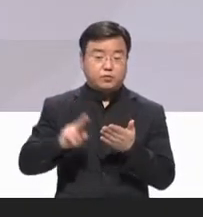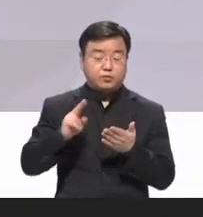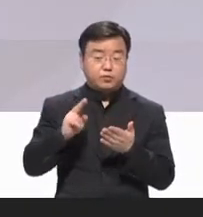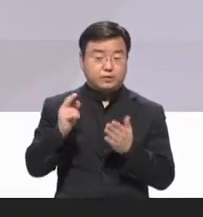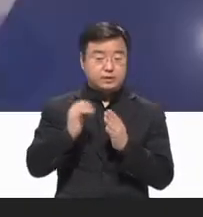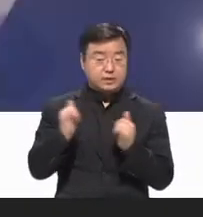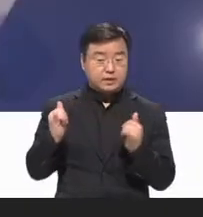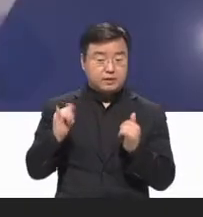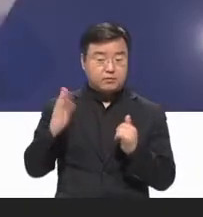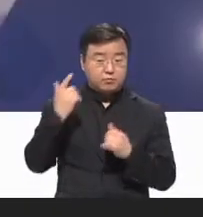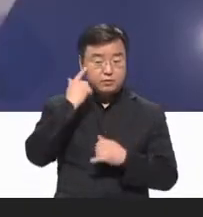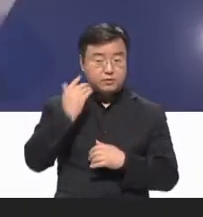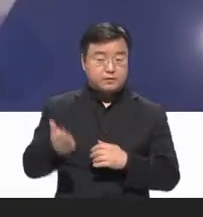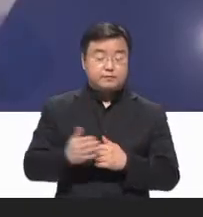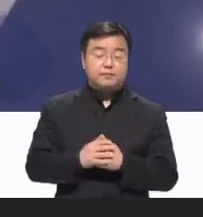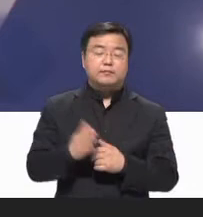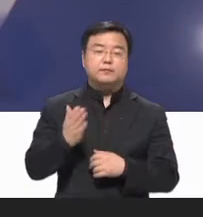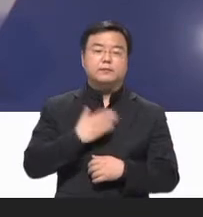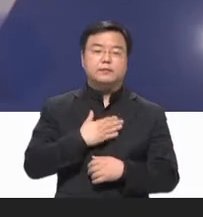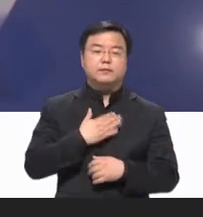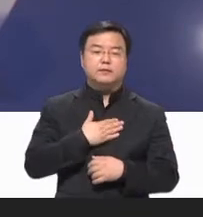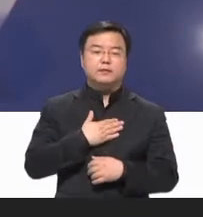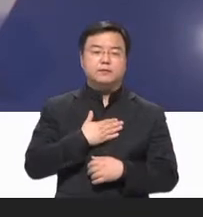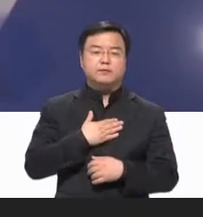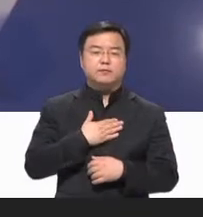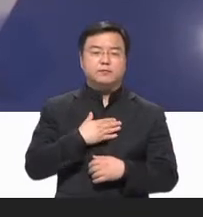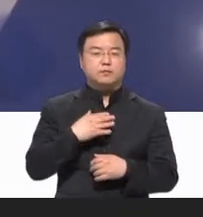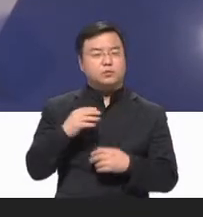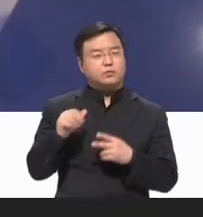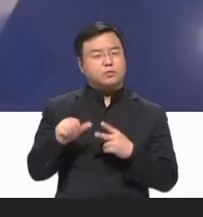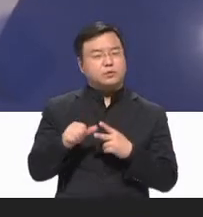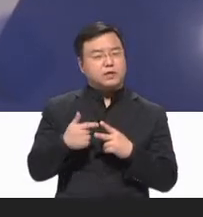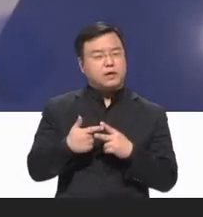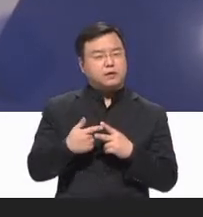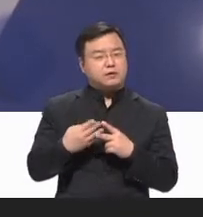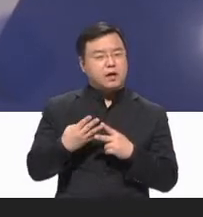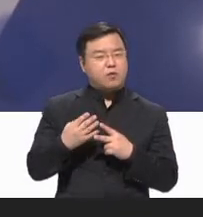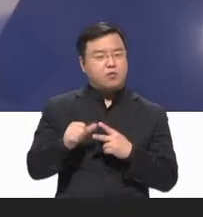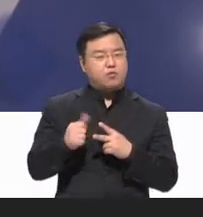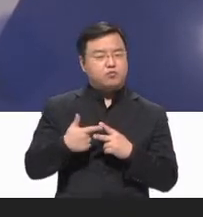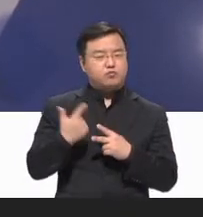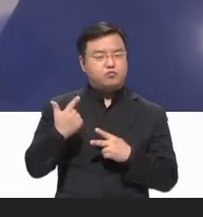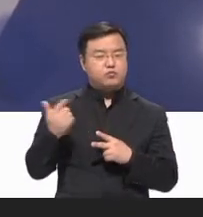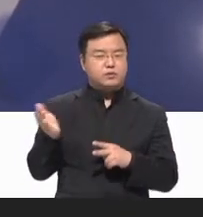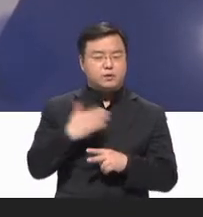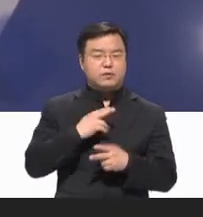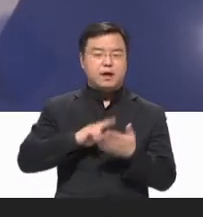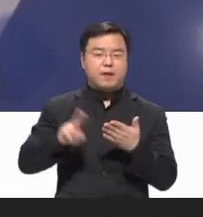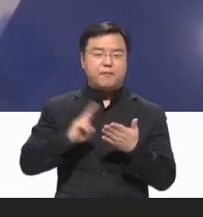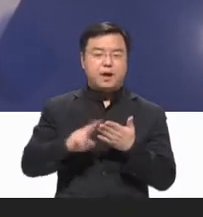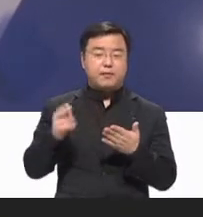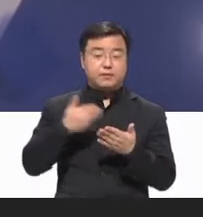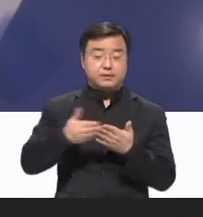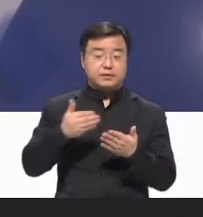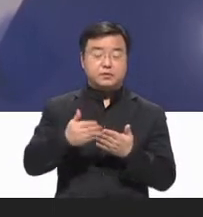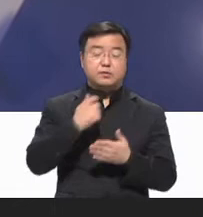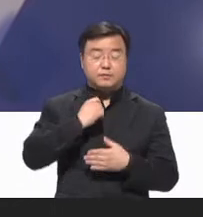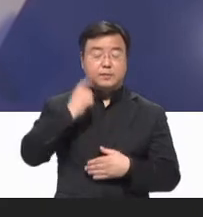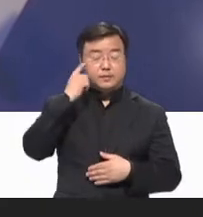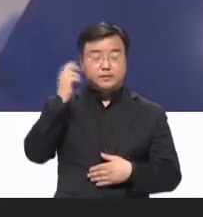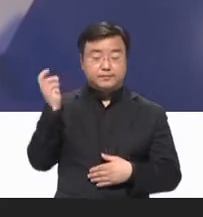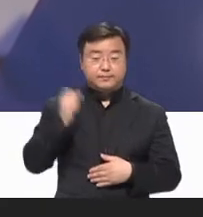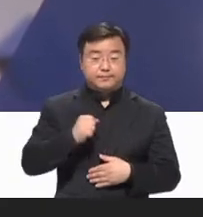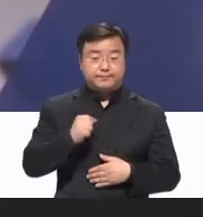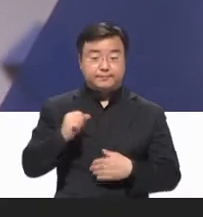궁금하거든요 저는 소등 학교 고학년 쯤 때부터 예 마나가 되겠다고 이렇게 생각을 했어요 4